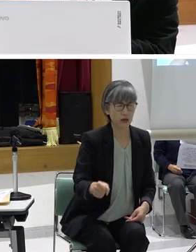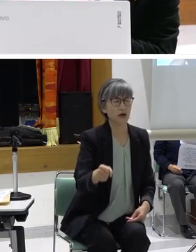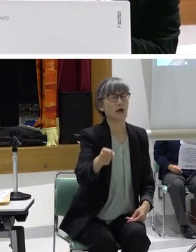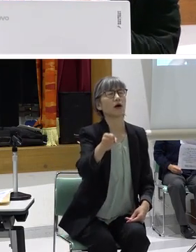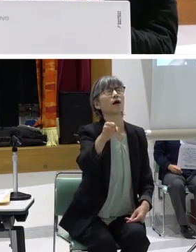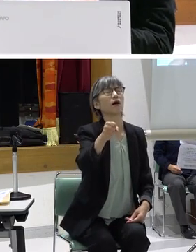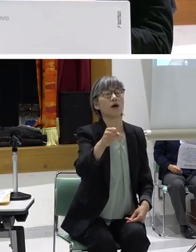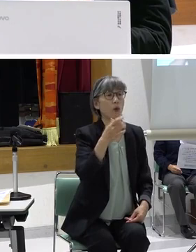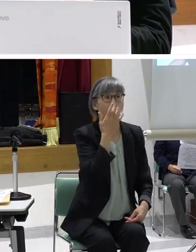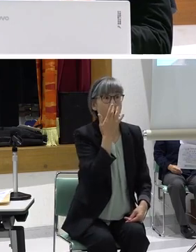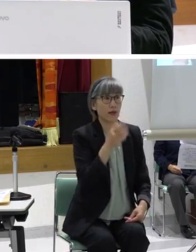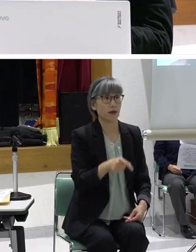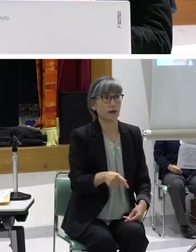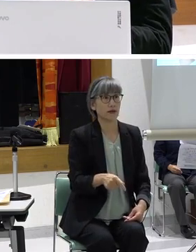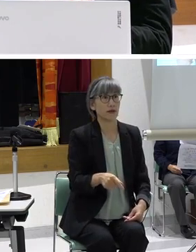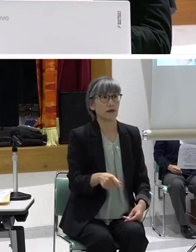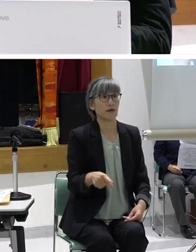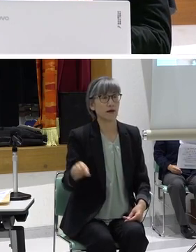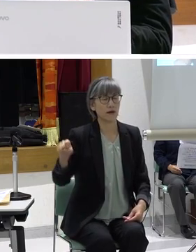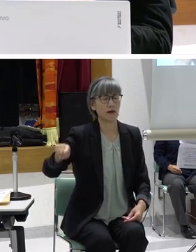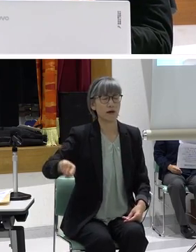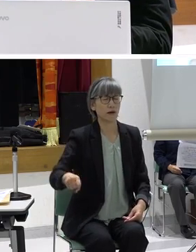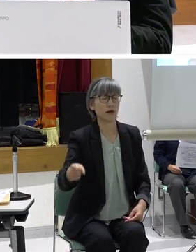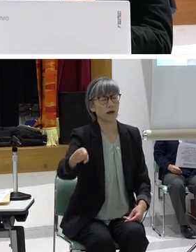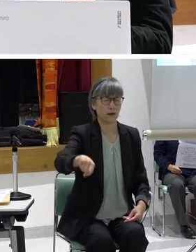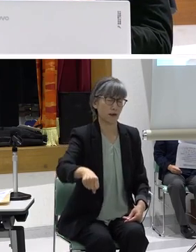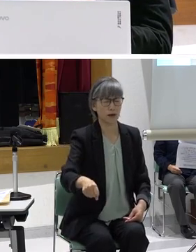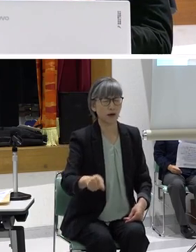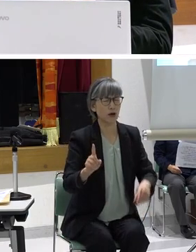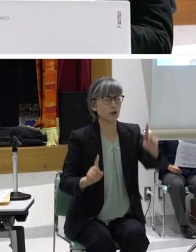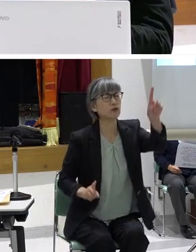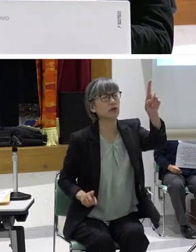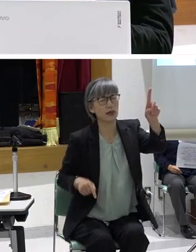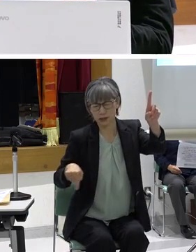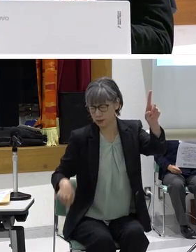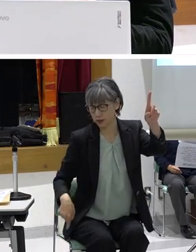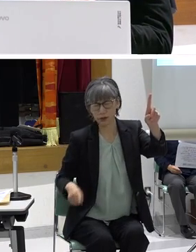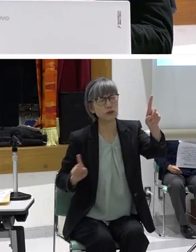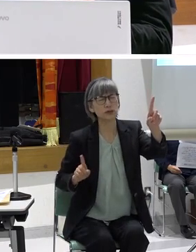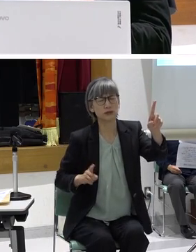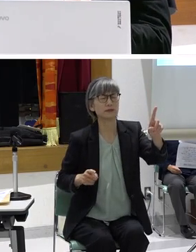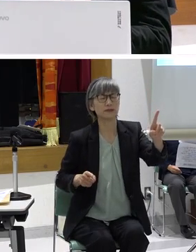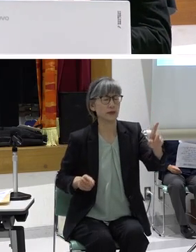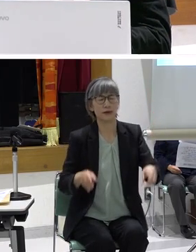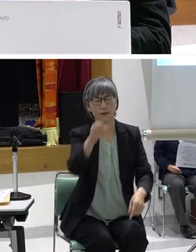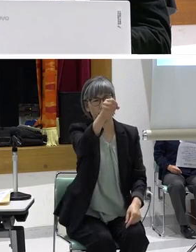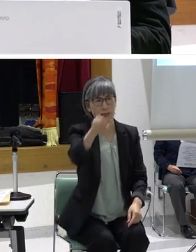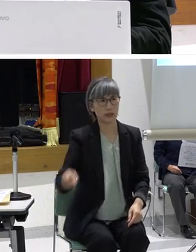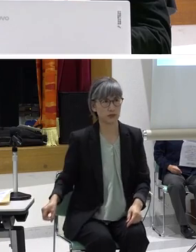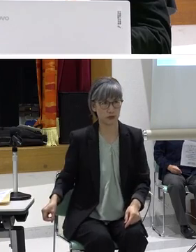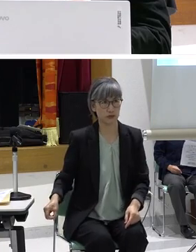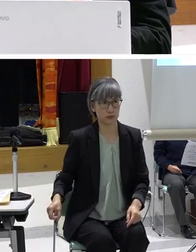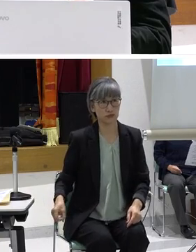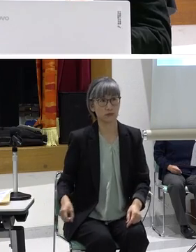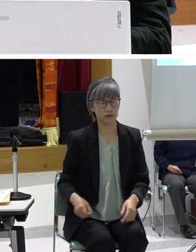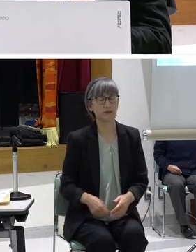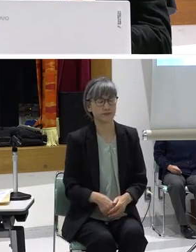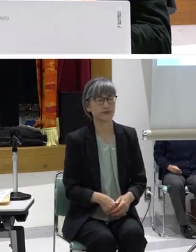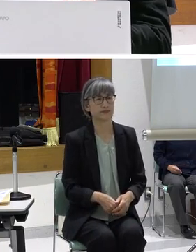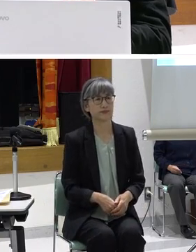波型の場合分からないいうことで、波型手すりは使わない、そんなことがあったりします。で、先ほど見ていただい